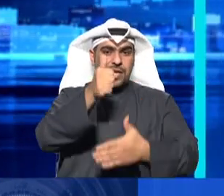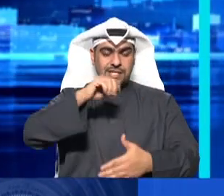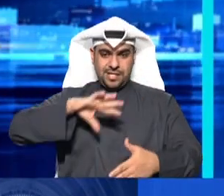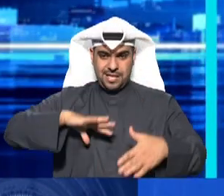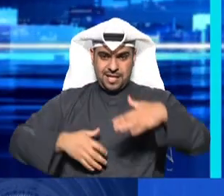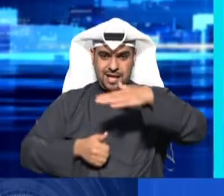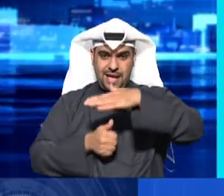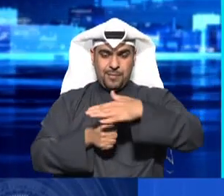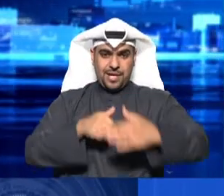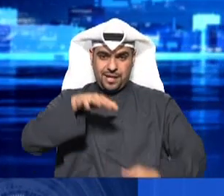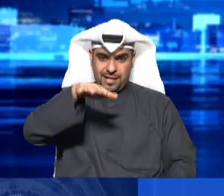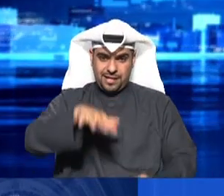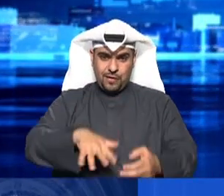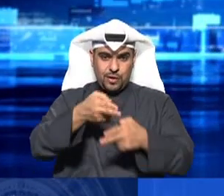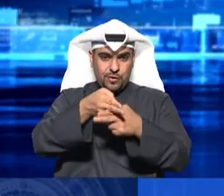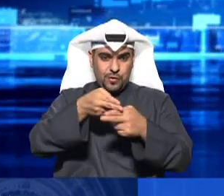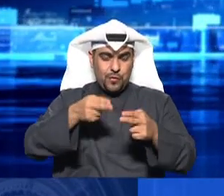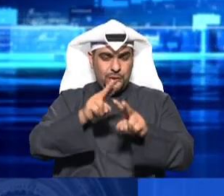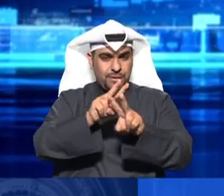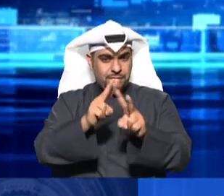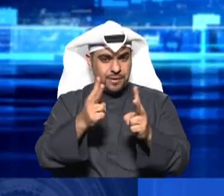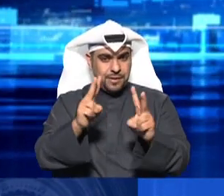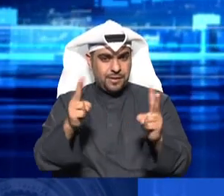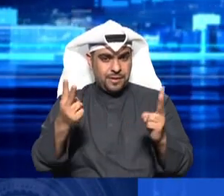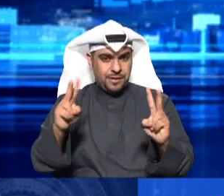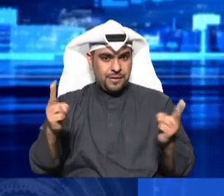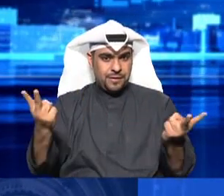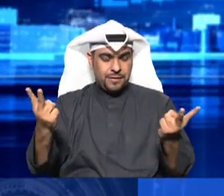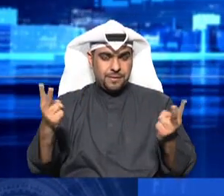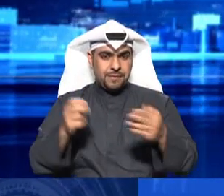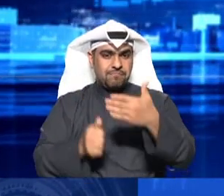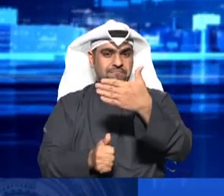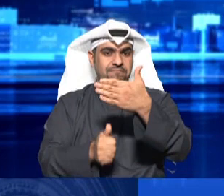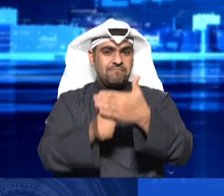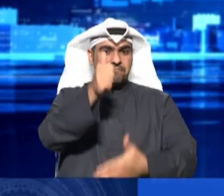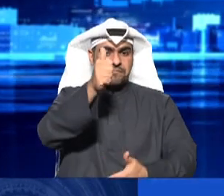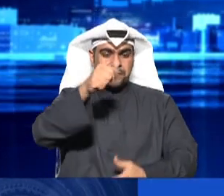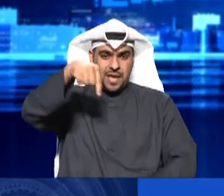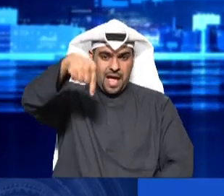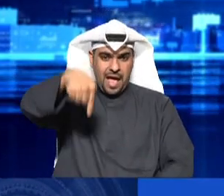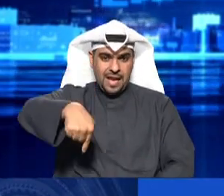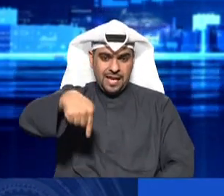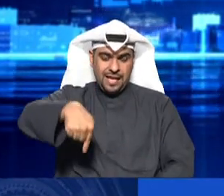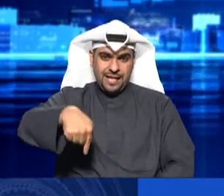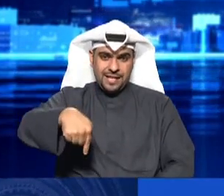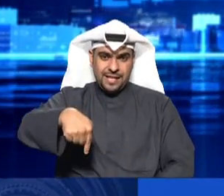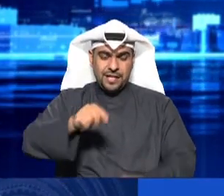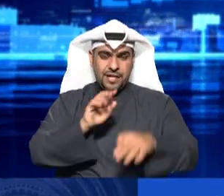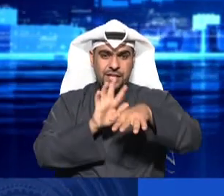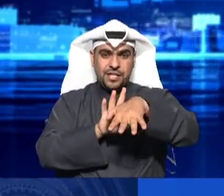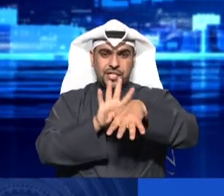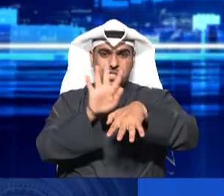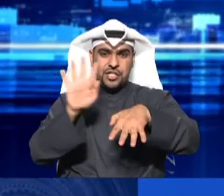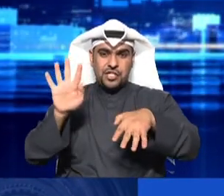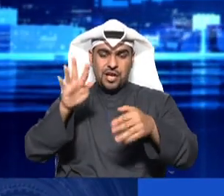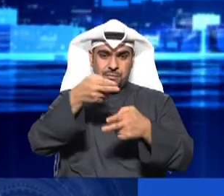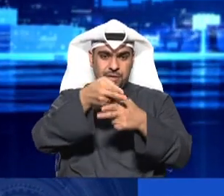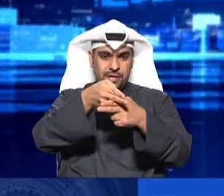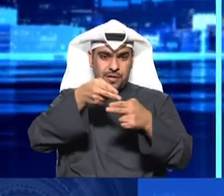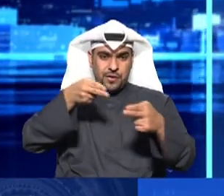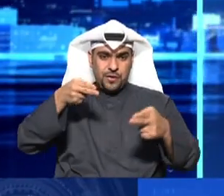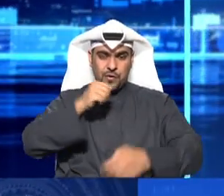شتى المجالات التي يحصد ثمارها الأولية في الوقت الحاضر أبناء الكويت جميع المجالات،